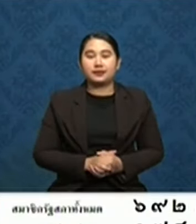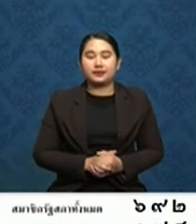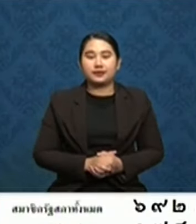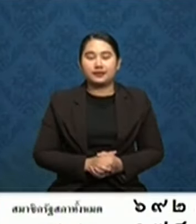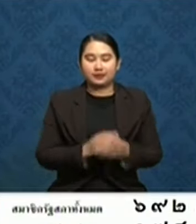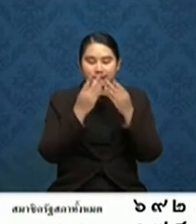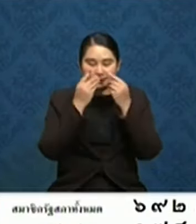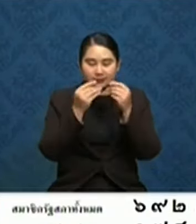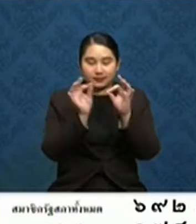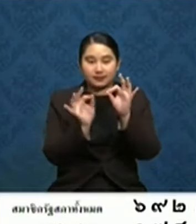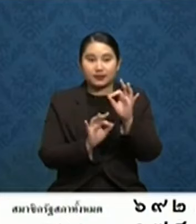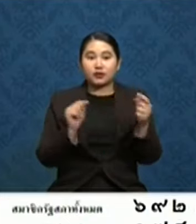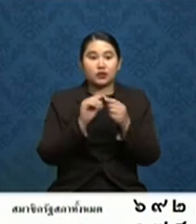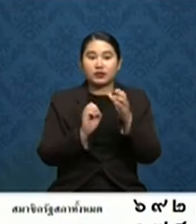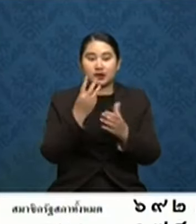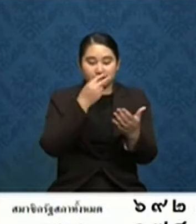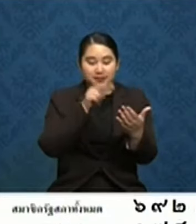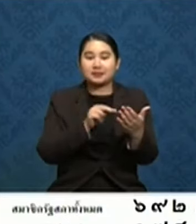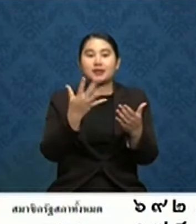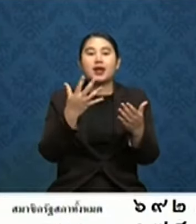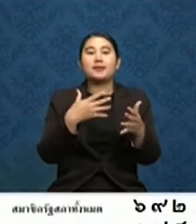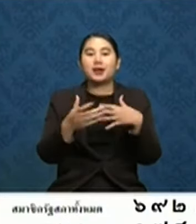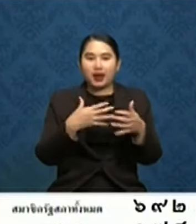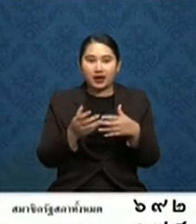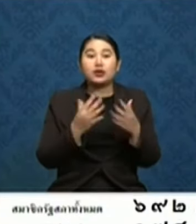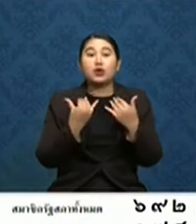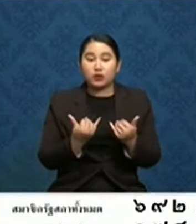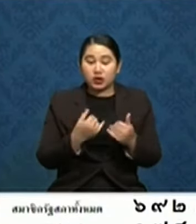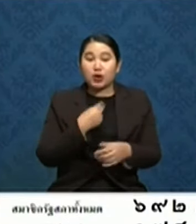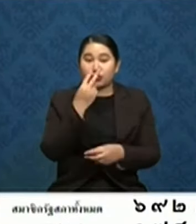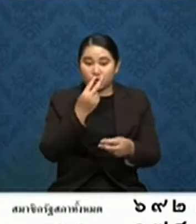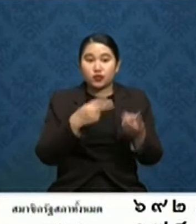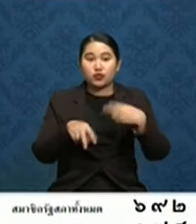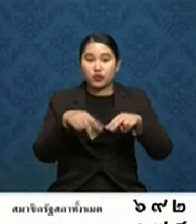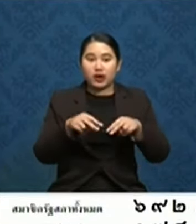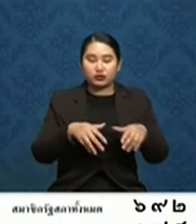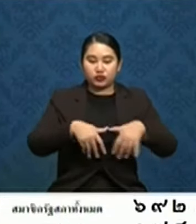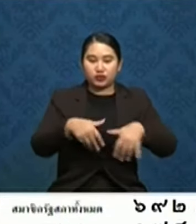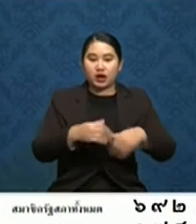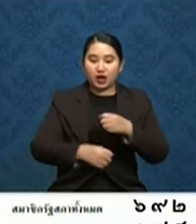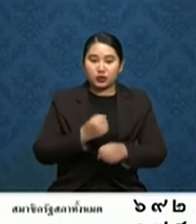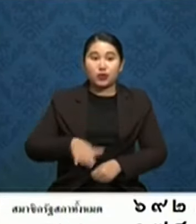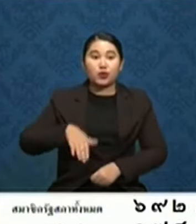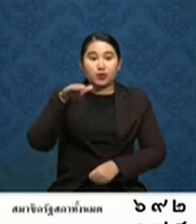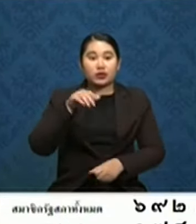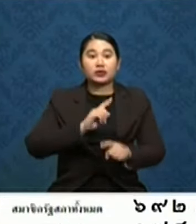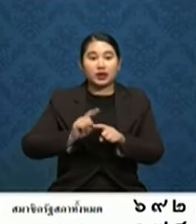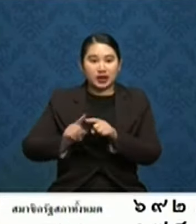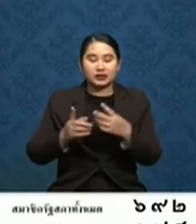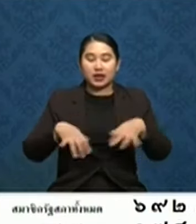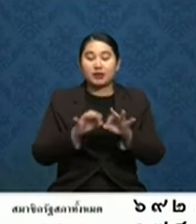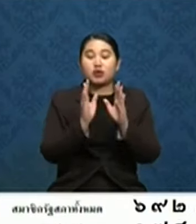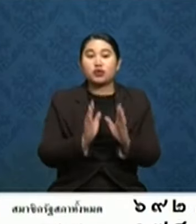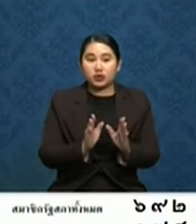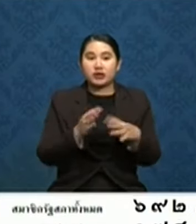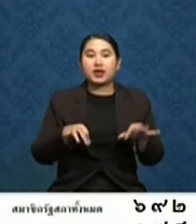รายละเอียดด้านสวัสดิการไม่มีไม่เป็นไรแต่วันนี้หากจะดูแลพี่น้องประชาชนทุกช่วงวัยและเห็นประชาชนคือบุคลาก